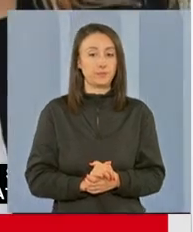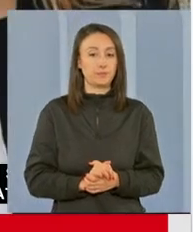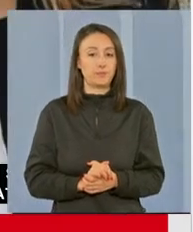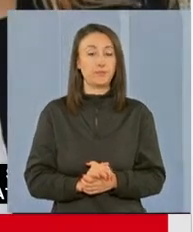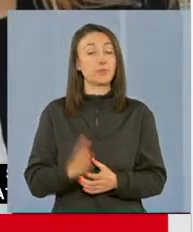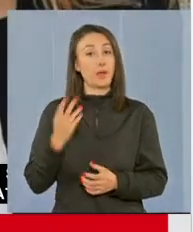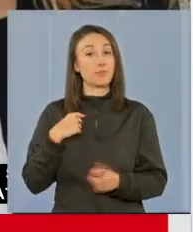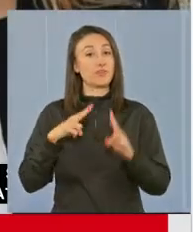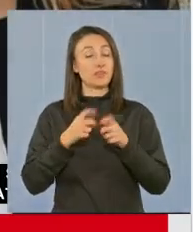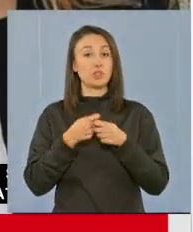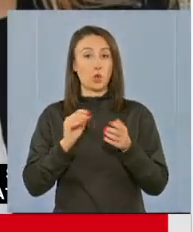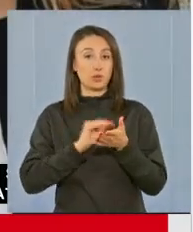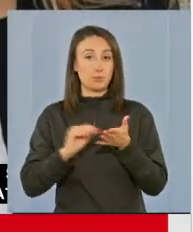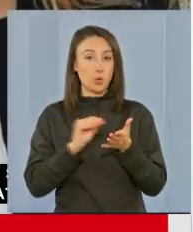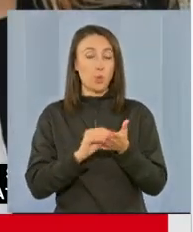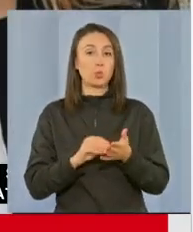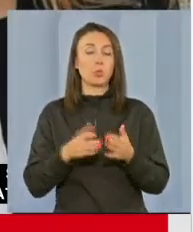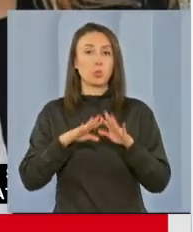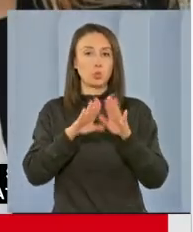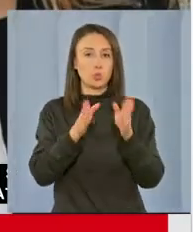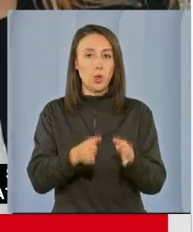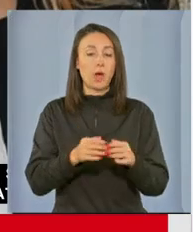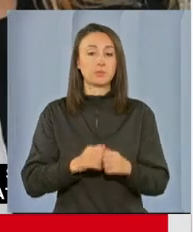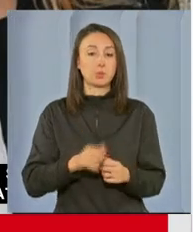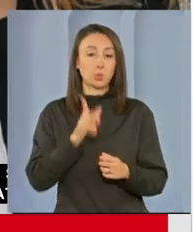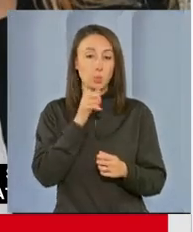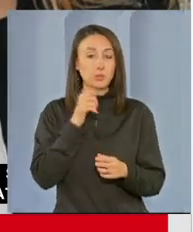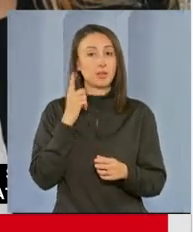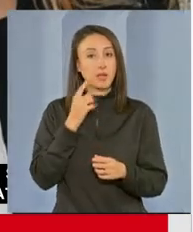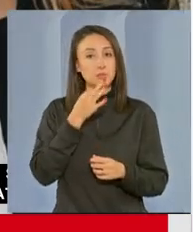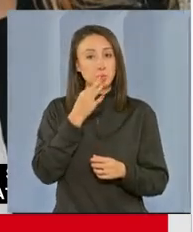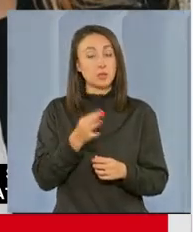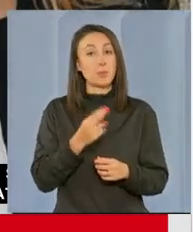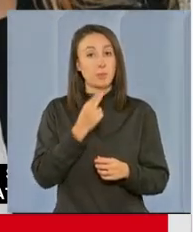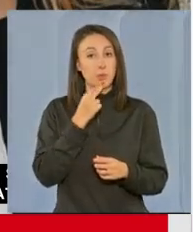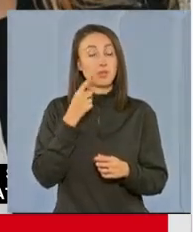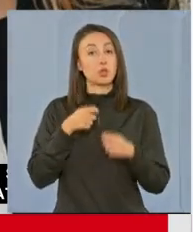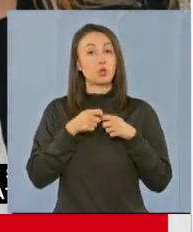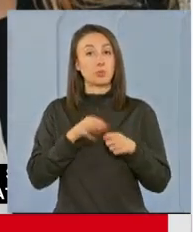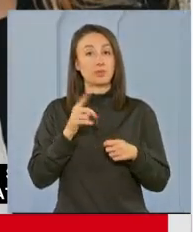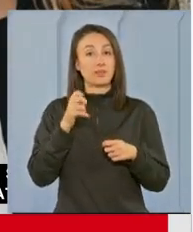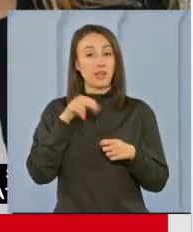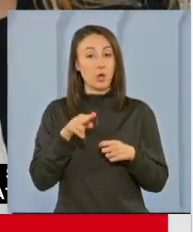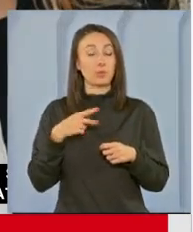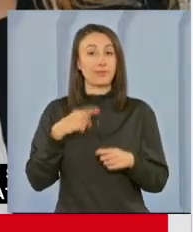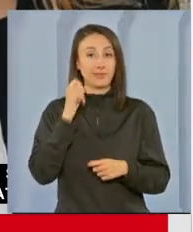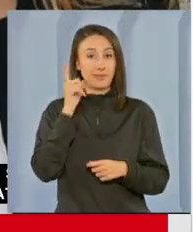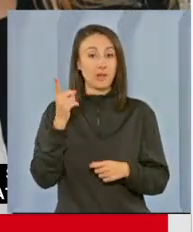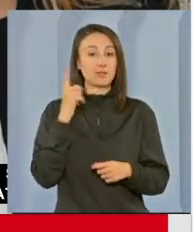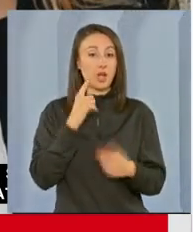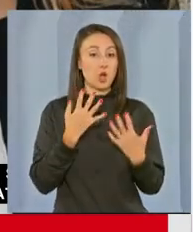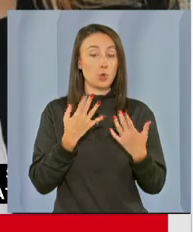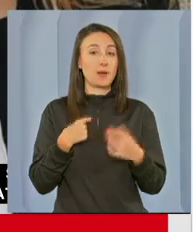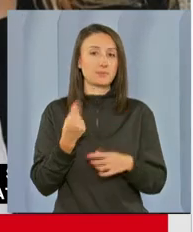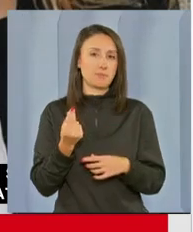Au verificat tot biroul, dulapul acela unde s-a susținut de către anchetator că domnul Tătaru dimineața ar fi